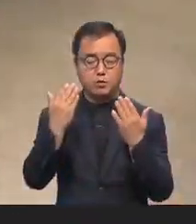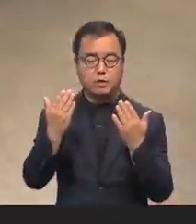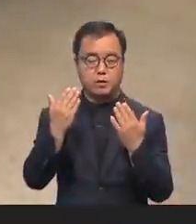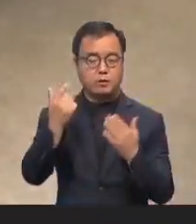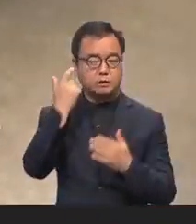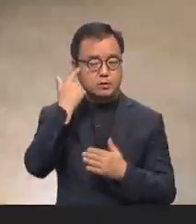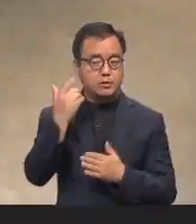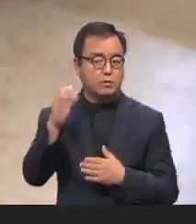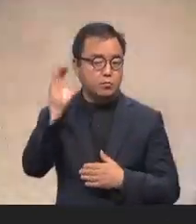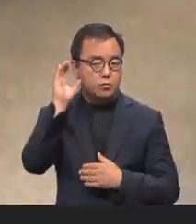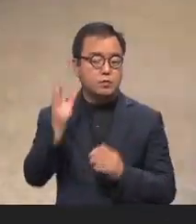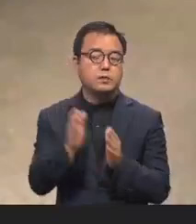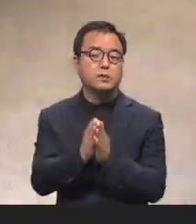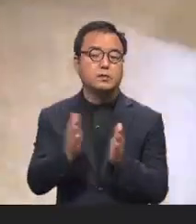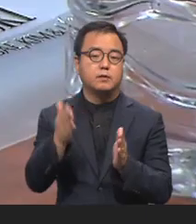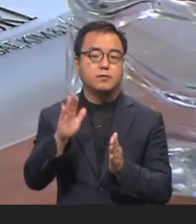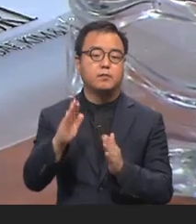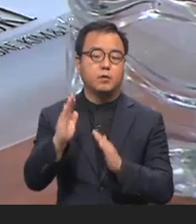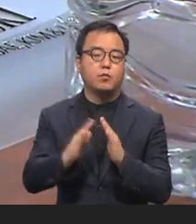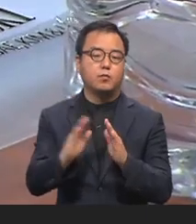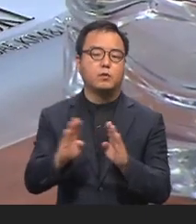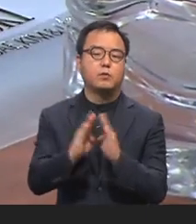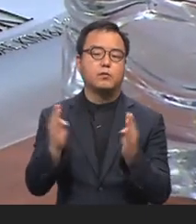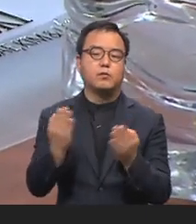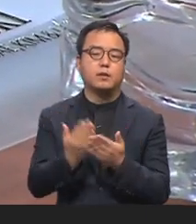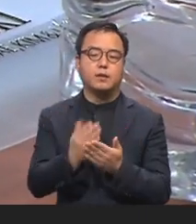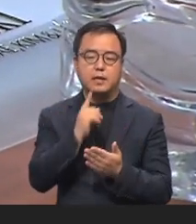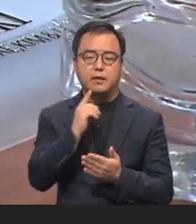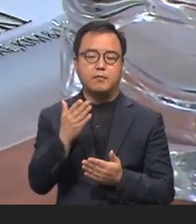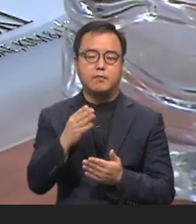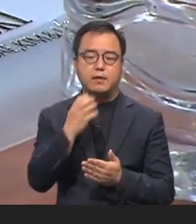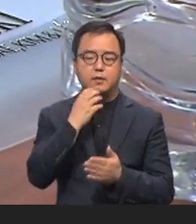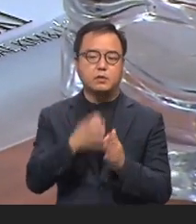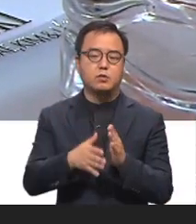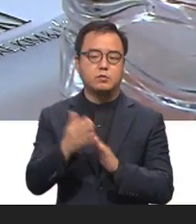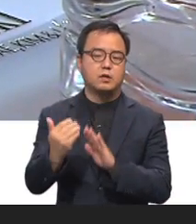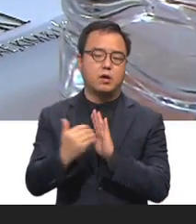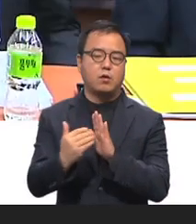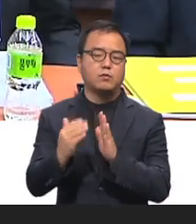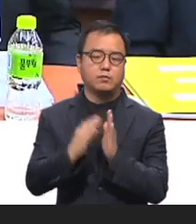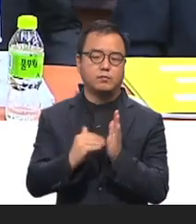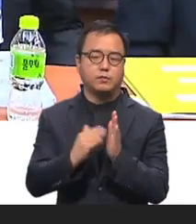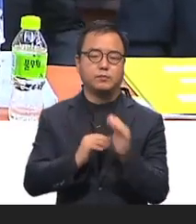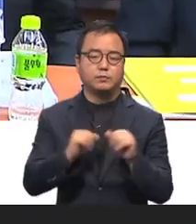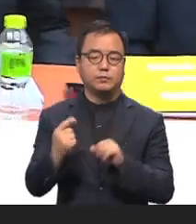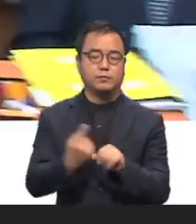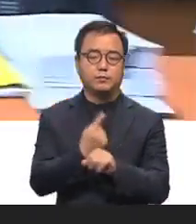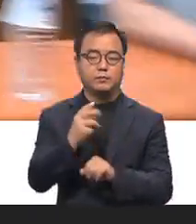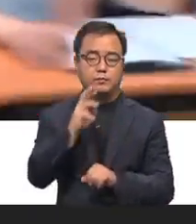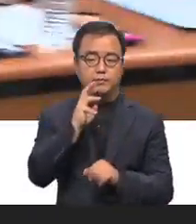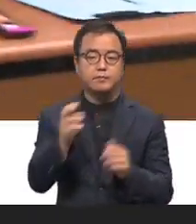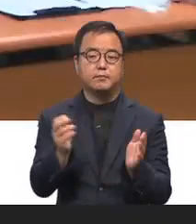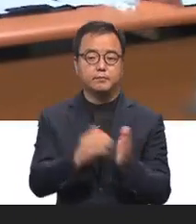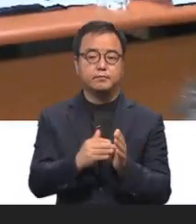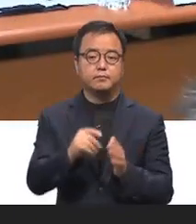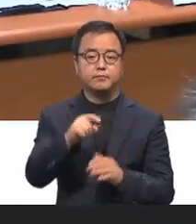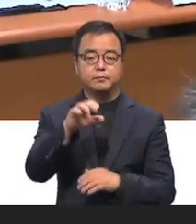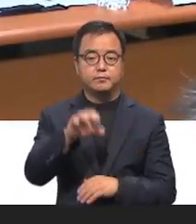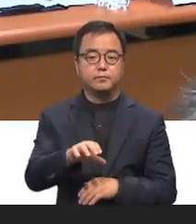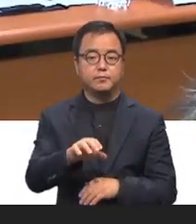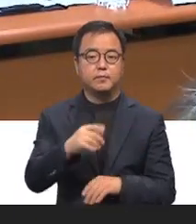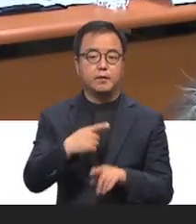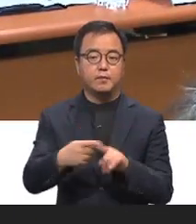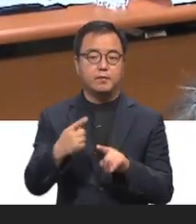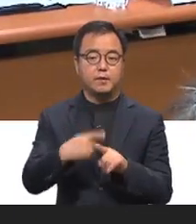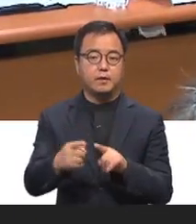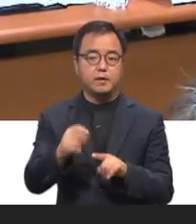요구했으나 서울시교육청의 거부로 비공개로 진행됐습니다. 1시간 30분 동안 진행된 청문회에서 경의고는 평가 당시